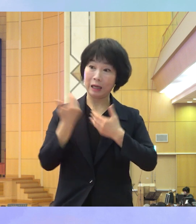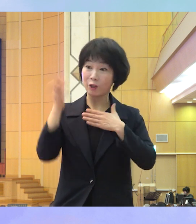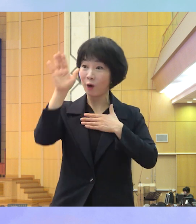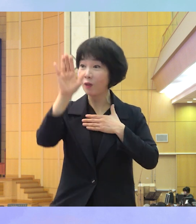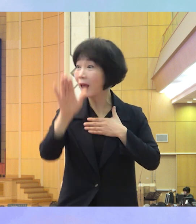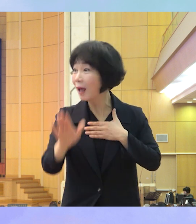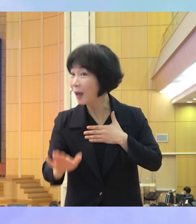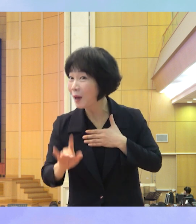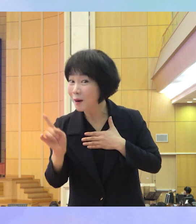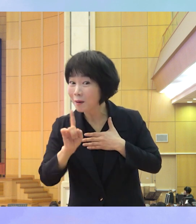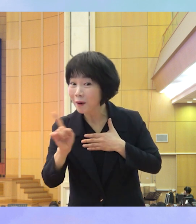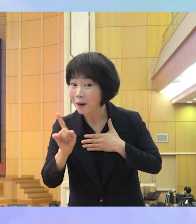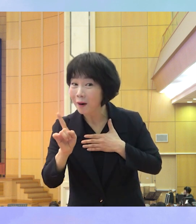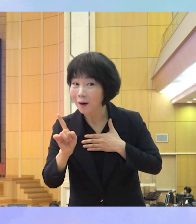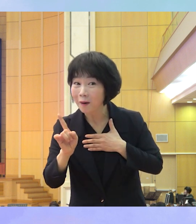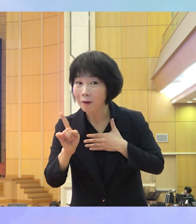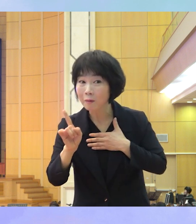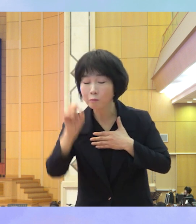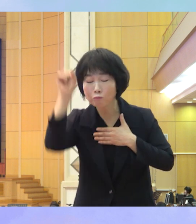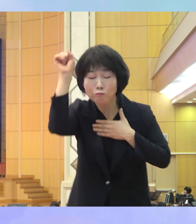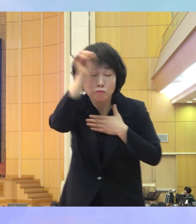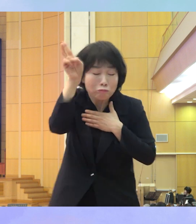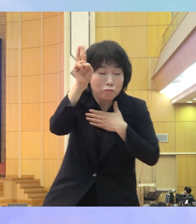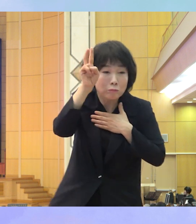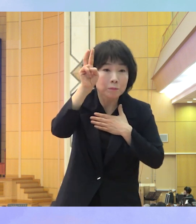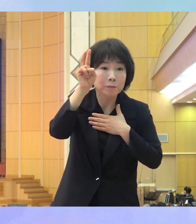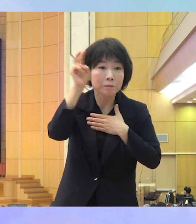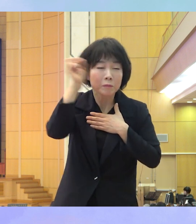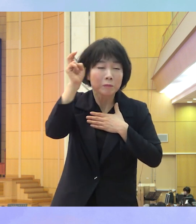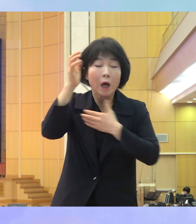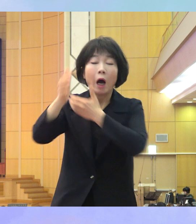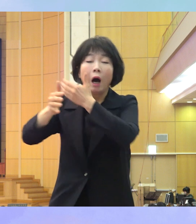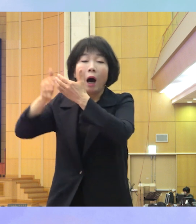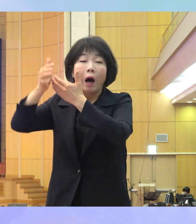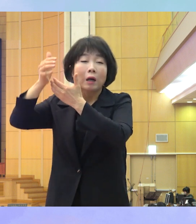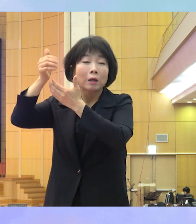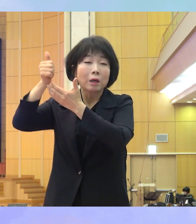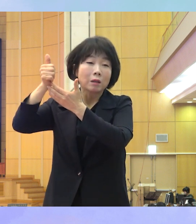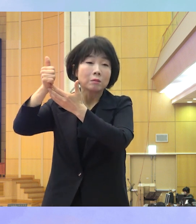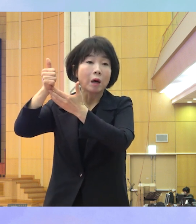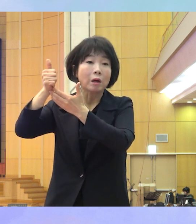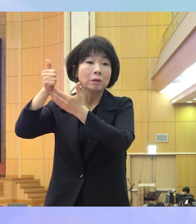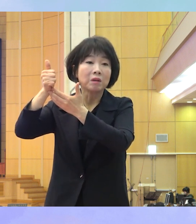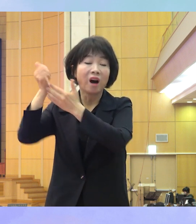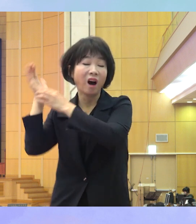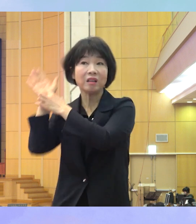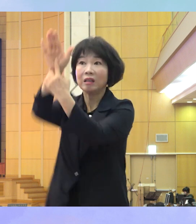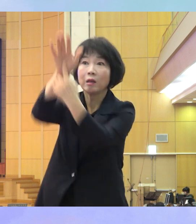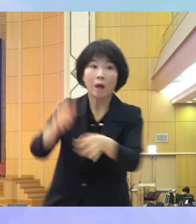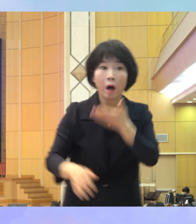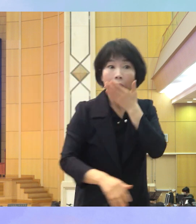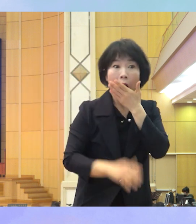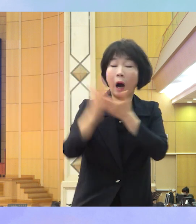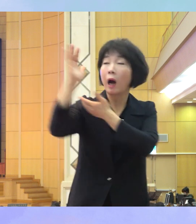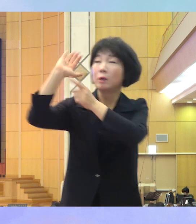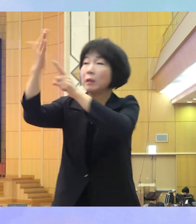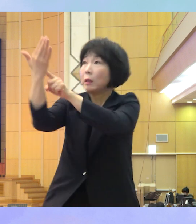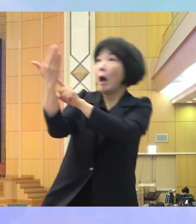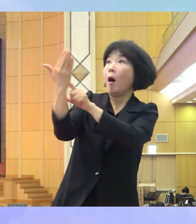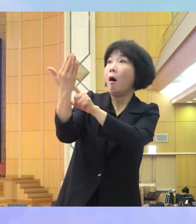그런데 하루는 하나님께서 사람의 모습으로, 창세기 18장 1절부터 보면